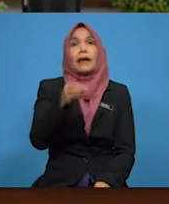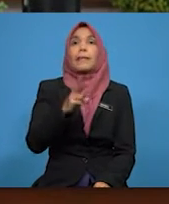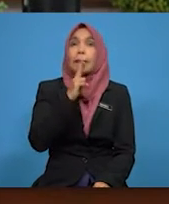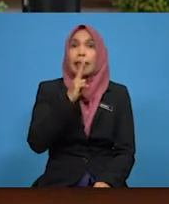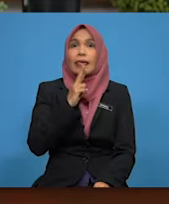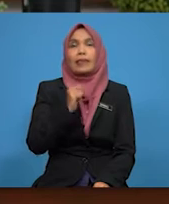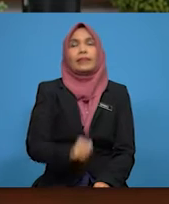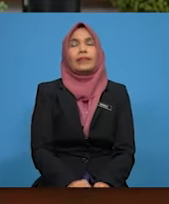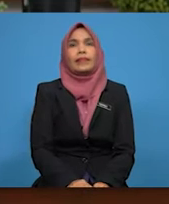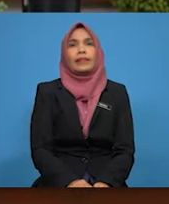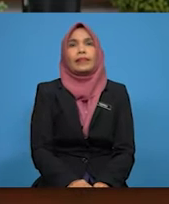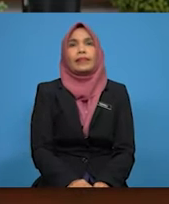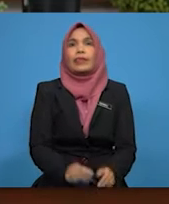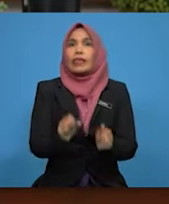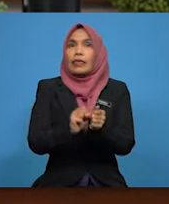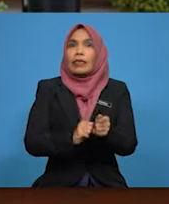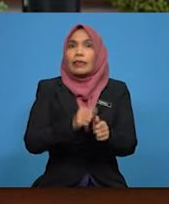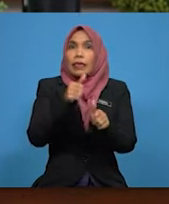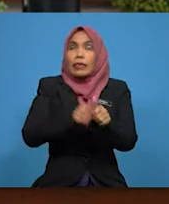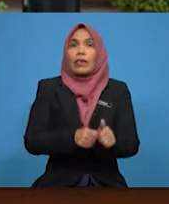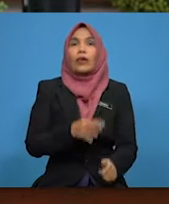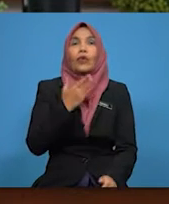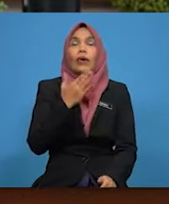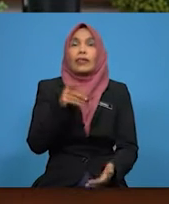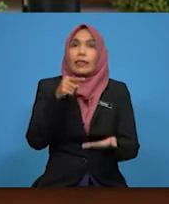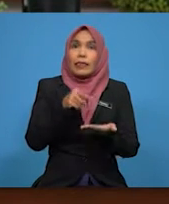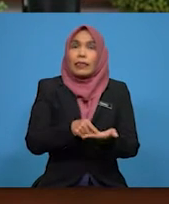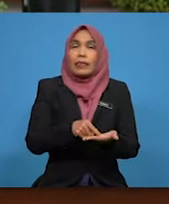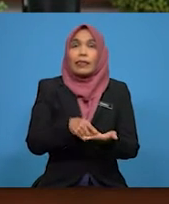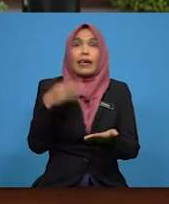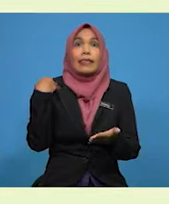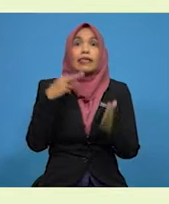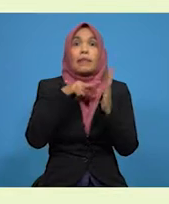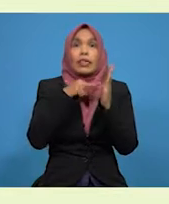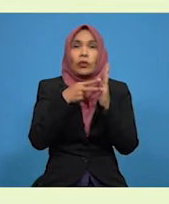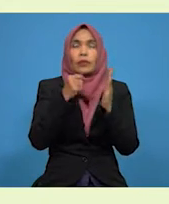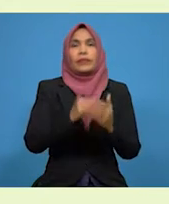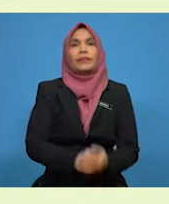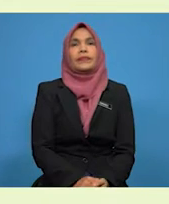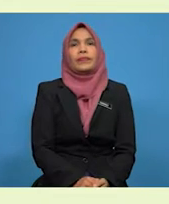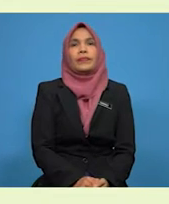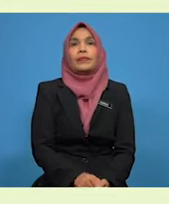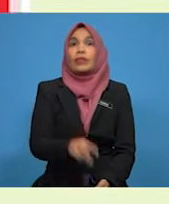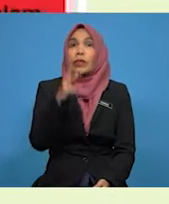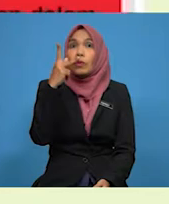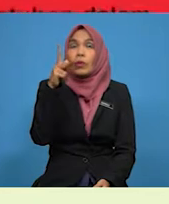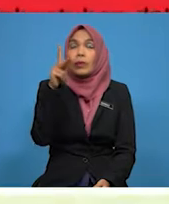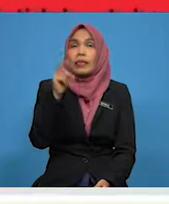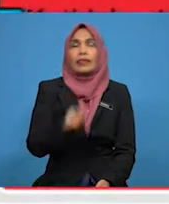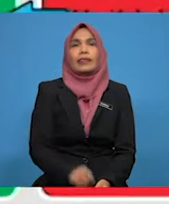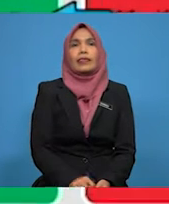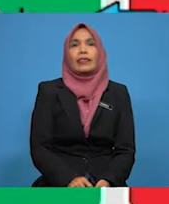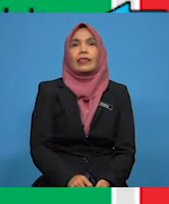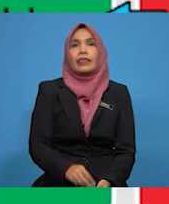merah. Setiap warna ini menunjukkan maksud yang berbeza. Kad berwarna kuning adalah